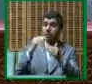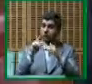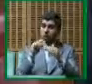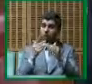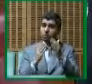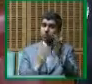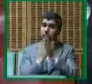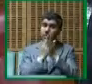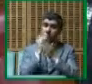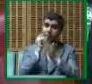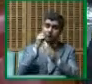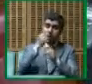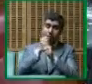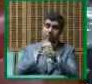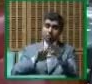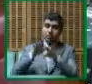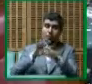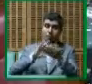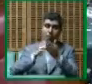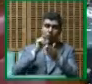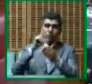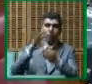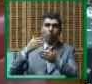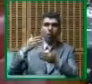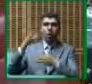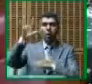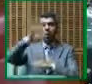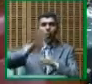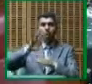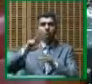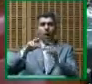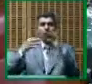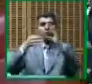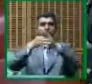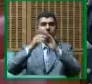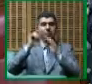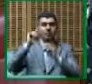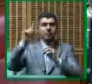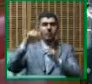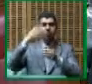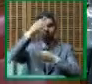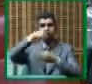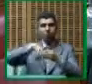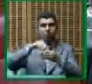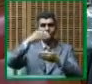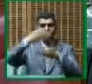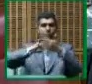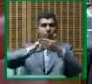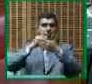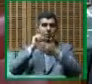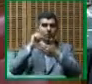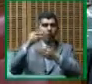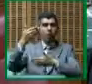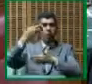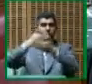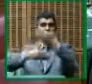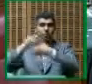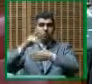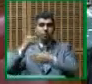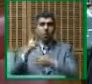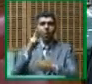فهي صعبة التقليص، فإن مع البلدان التي تربطنا معها اتفاقية التبادل الحر يبقى في مستويات